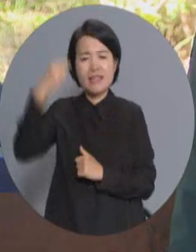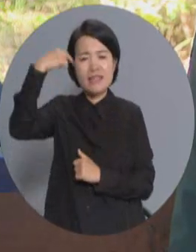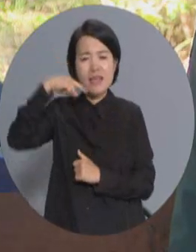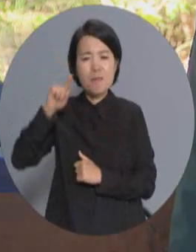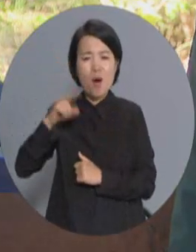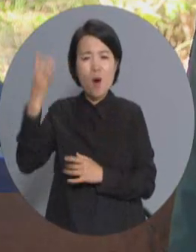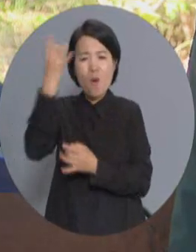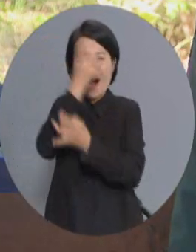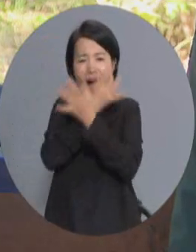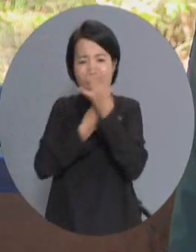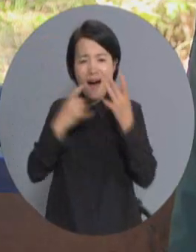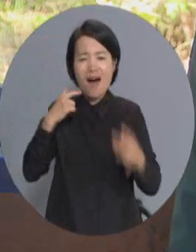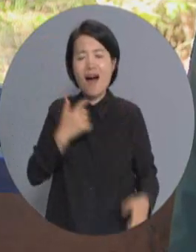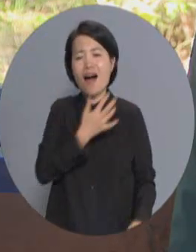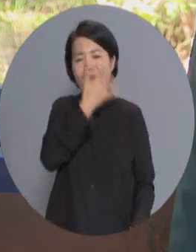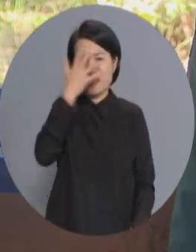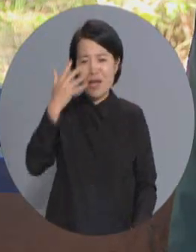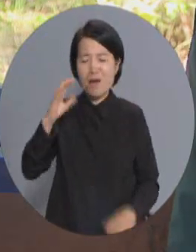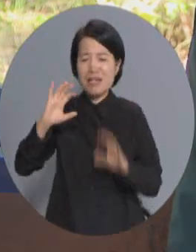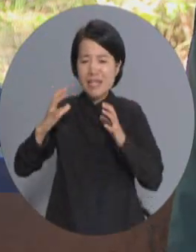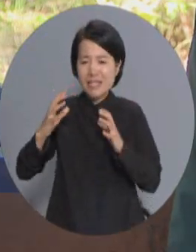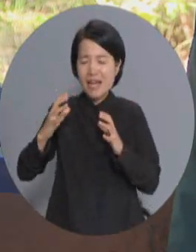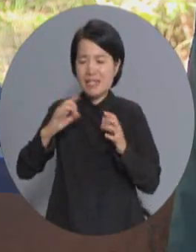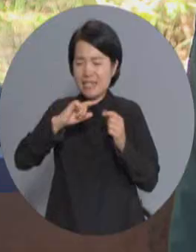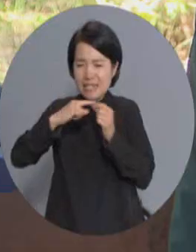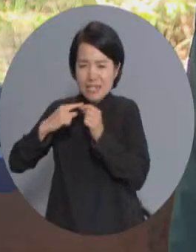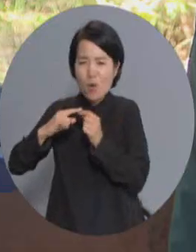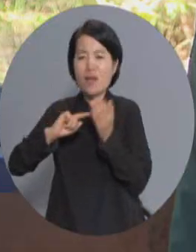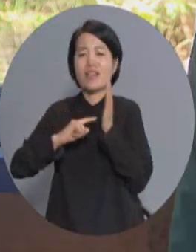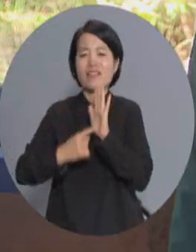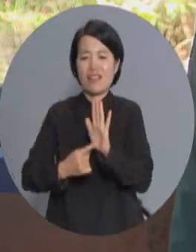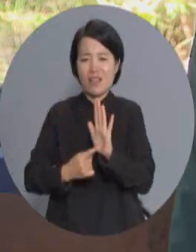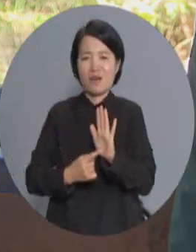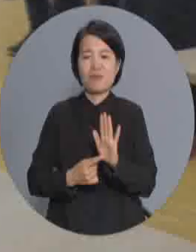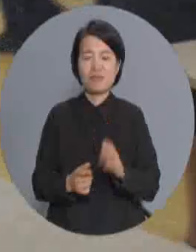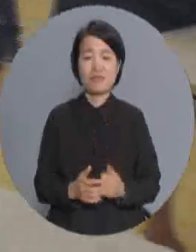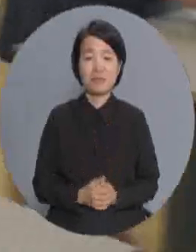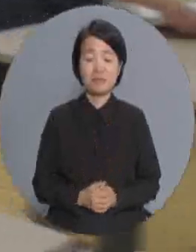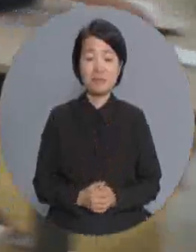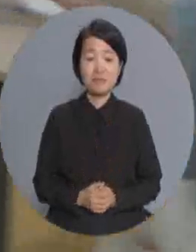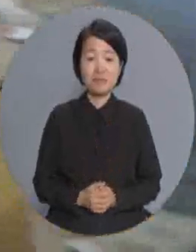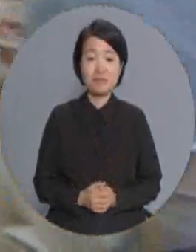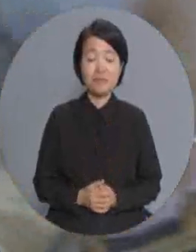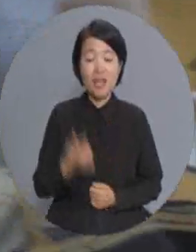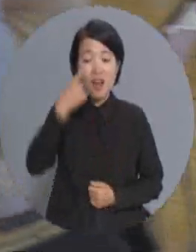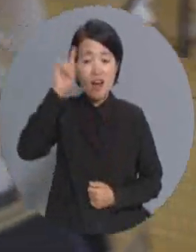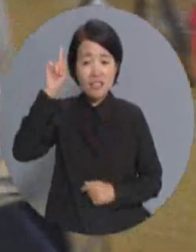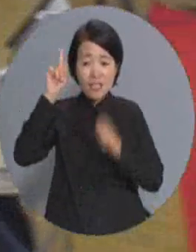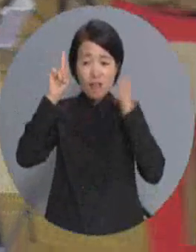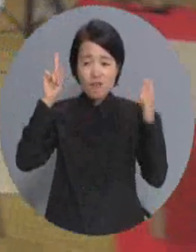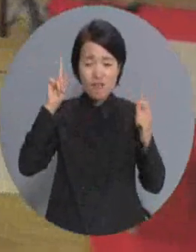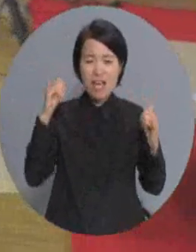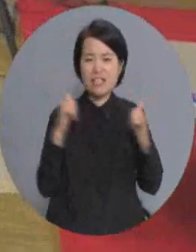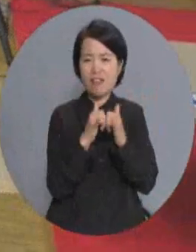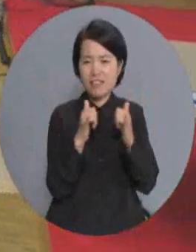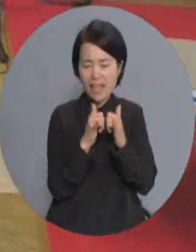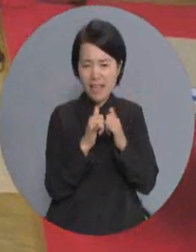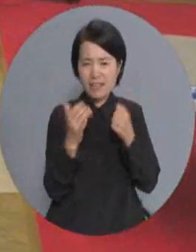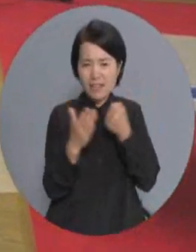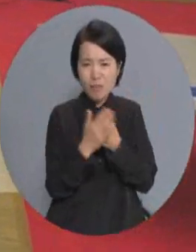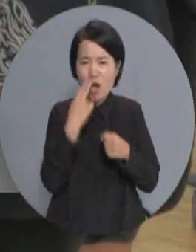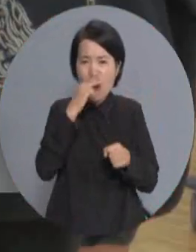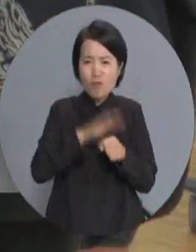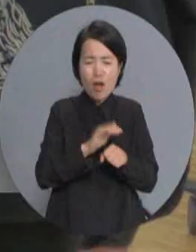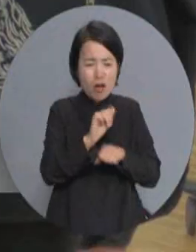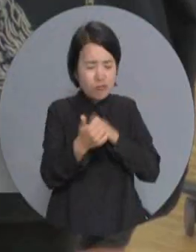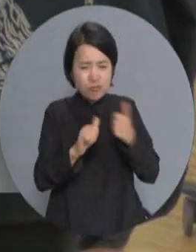굉장히 환상적인 그런 아름다움의 세계를 그리고 있어요. 러시아와 우크라이나 등에서 치열한 전쟁으로